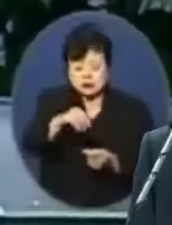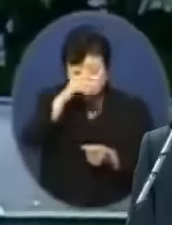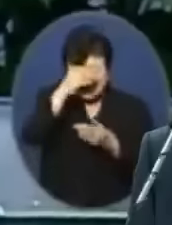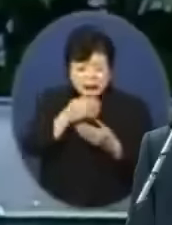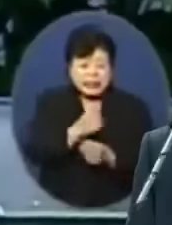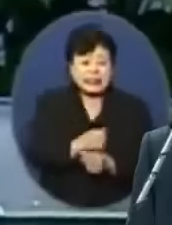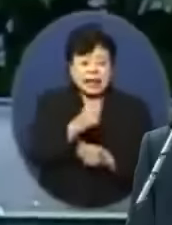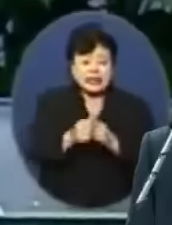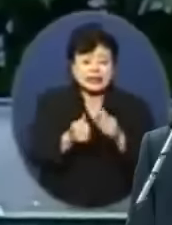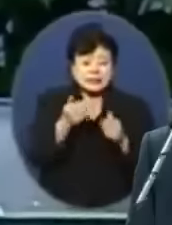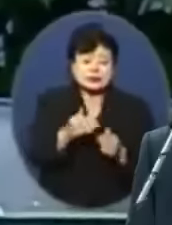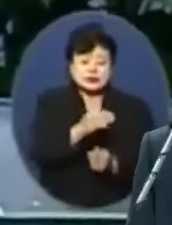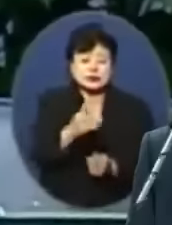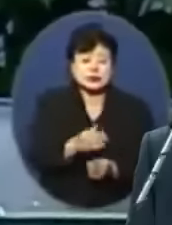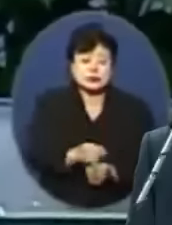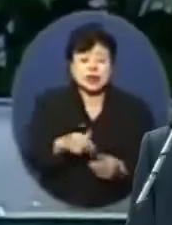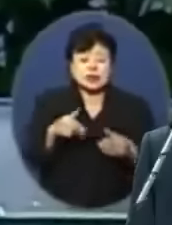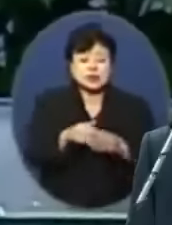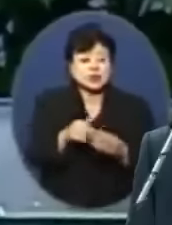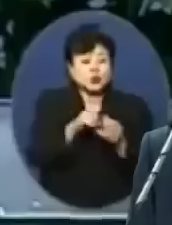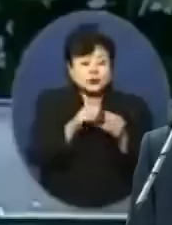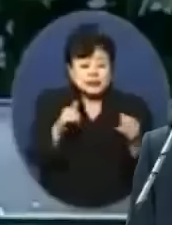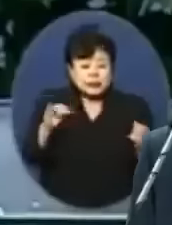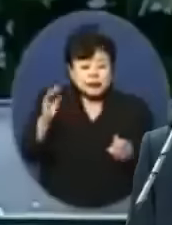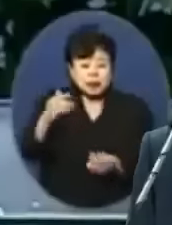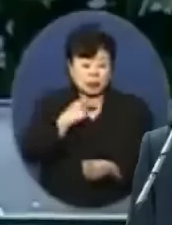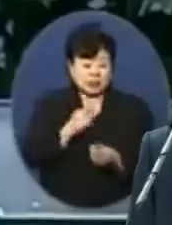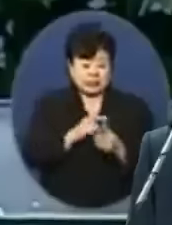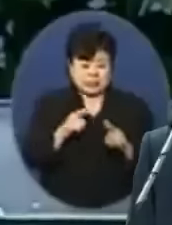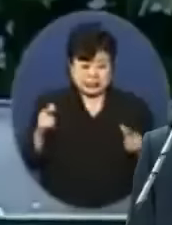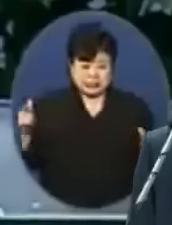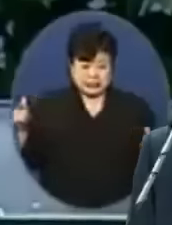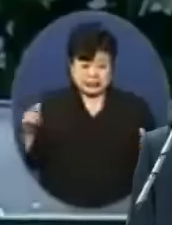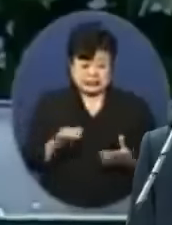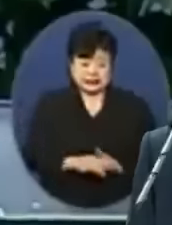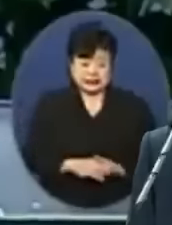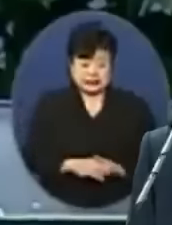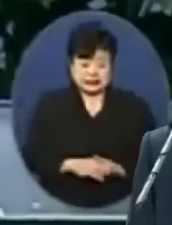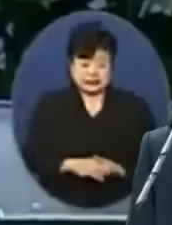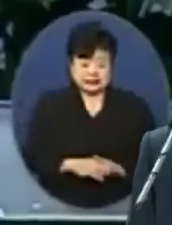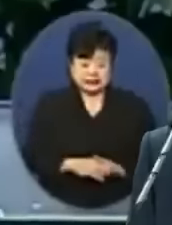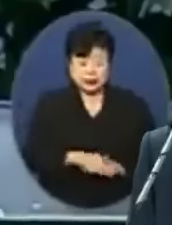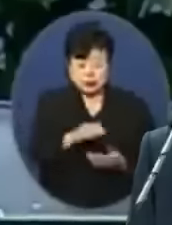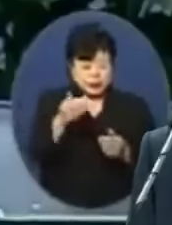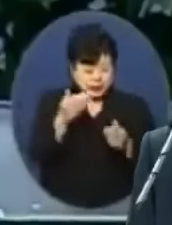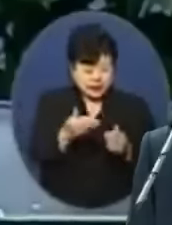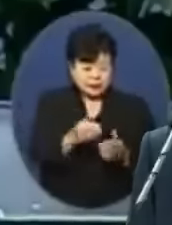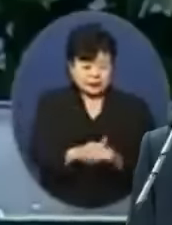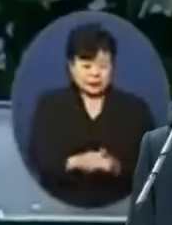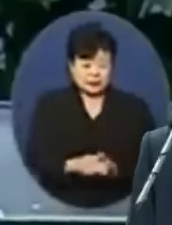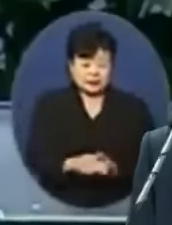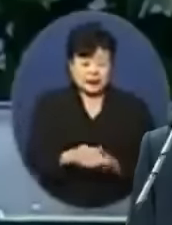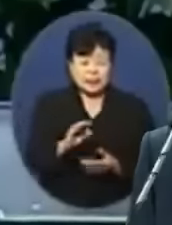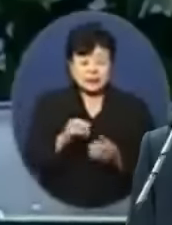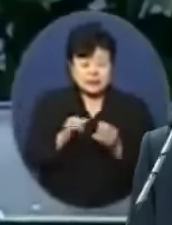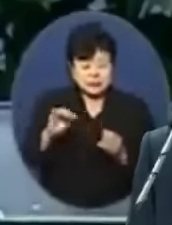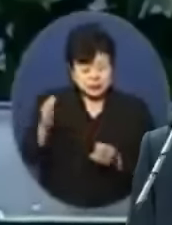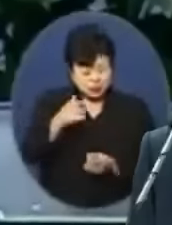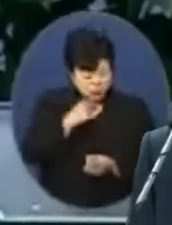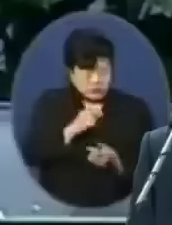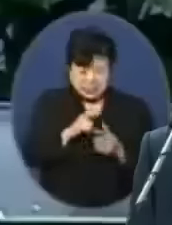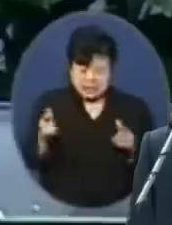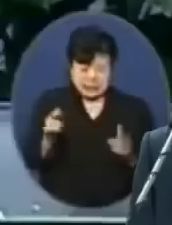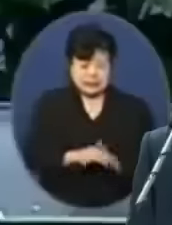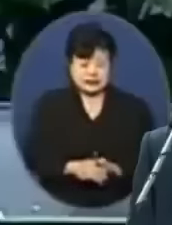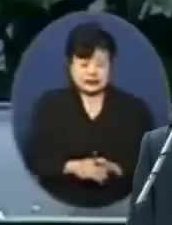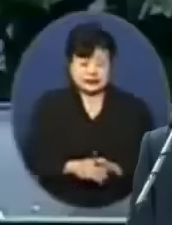우리 하나님이 우리가 종교인이 되기를 원하지 않습니다. 우리에게 레위인이 되기를 원치